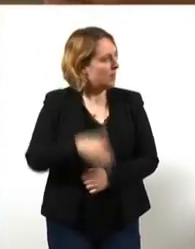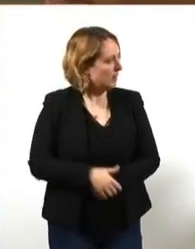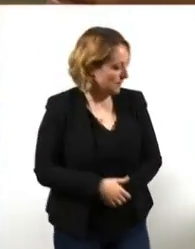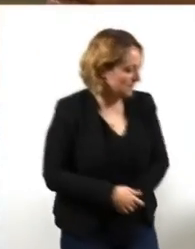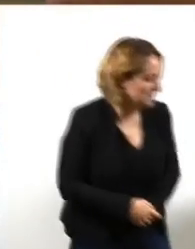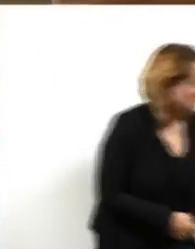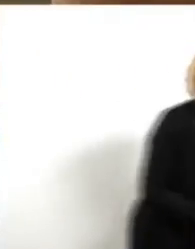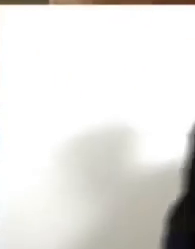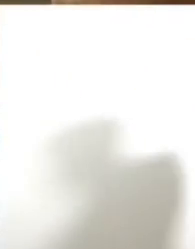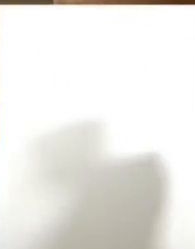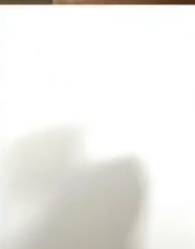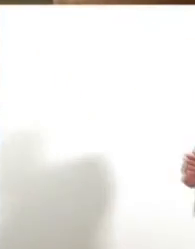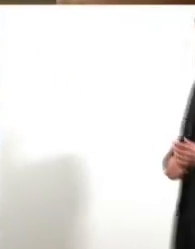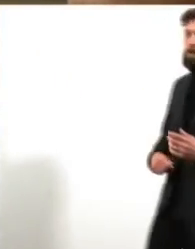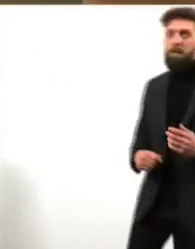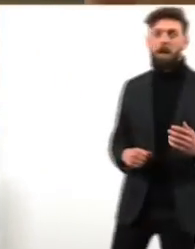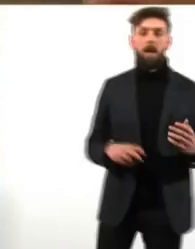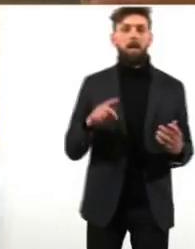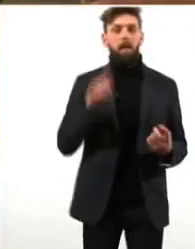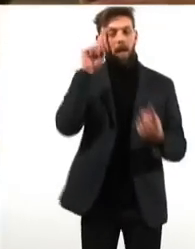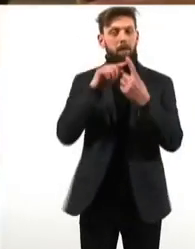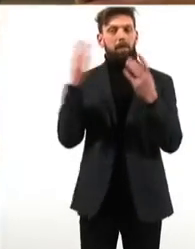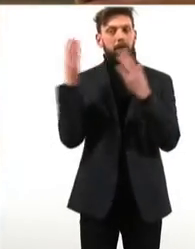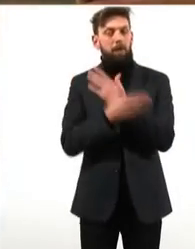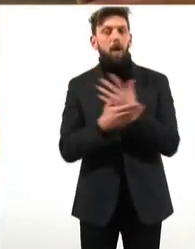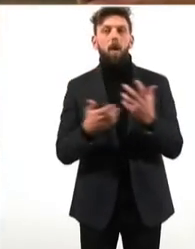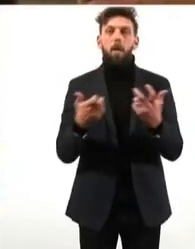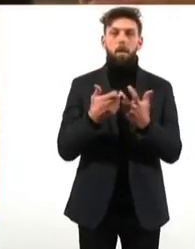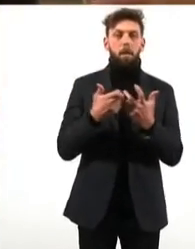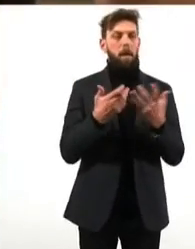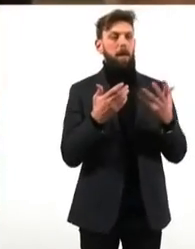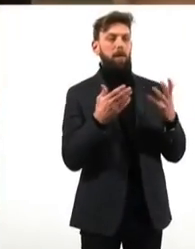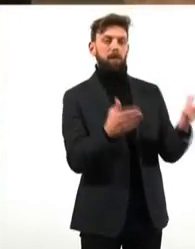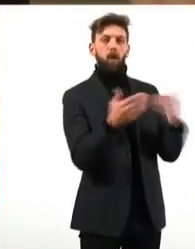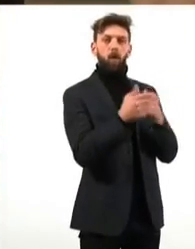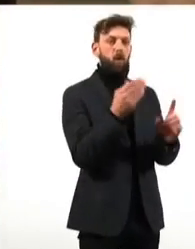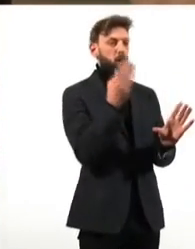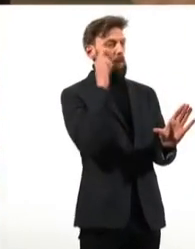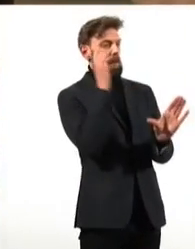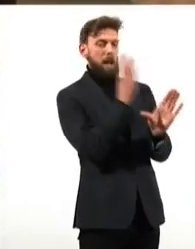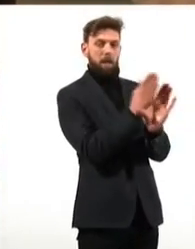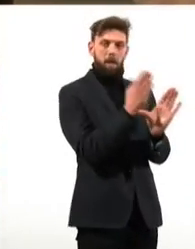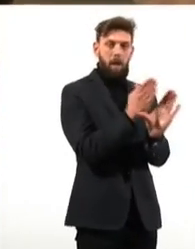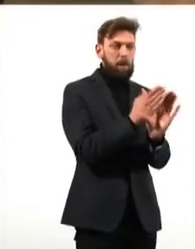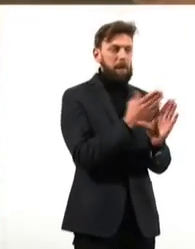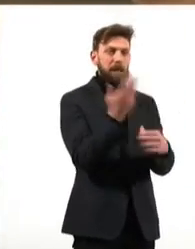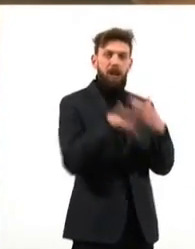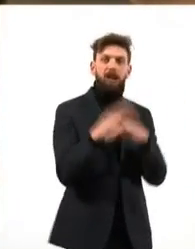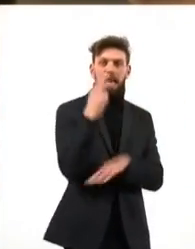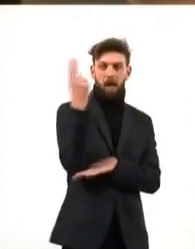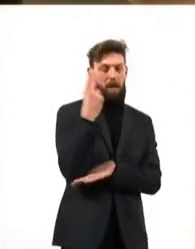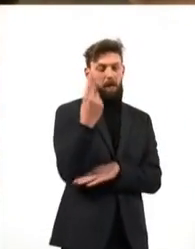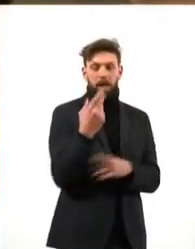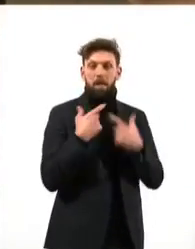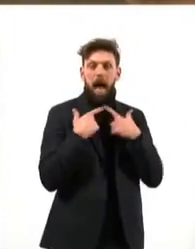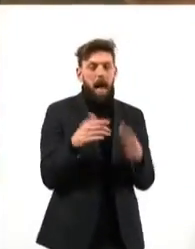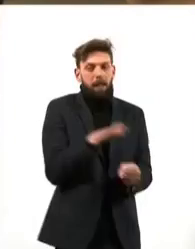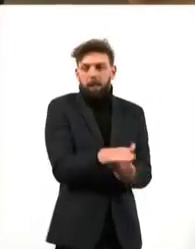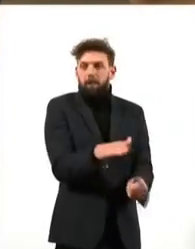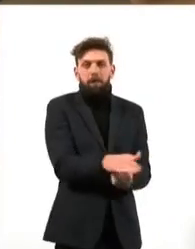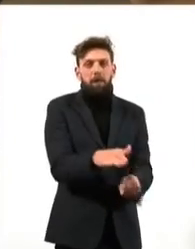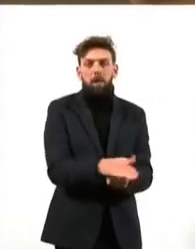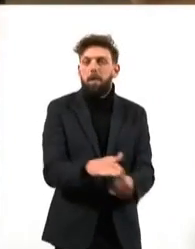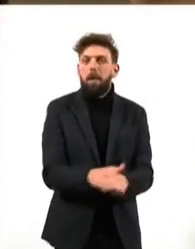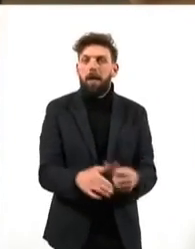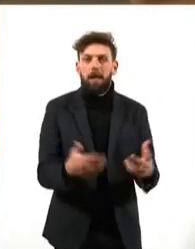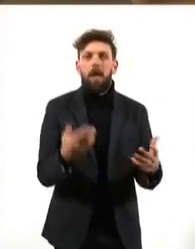on a des vrais enjeux. Claire est revenue dessus tout à l'heure sur le nombre de psys dans les universités, qui est largement insuffisant par rapport notamment